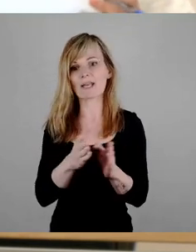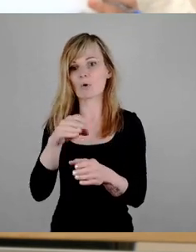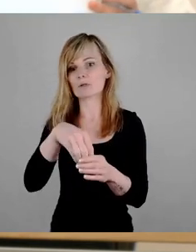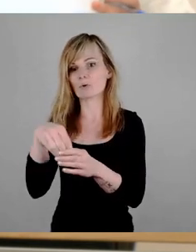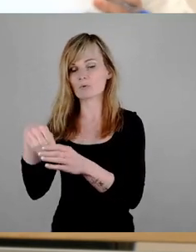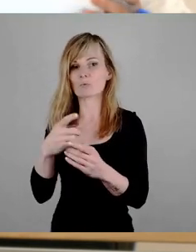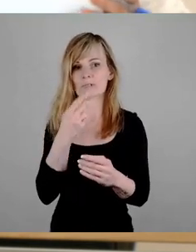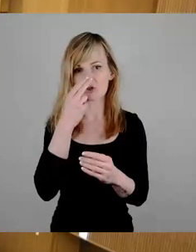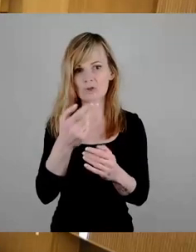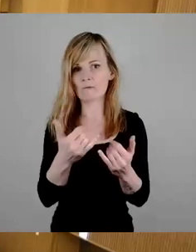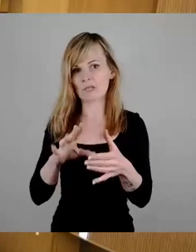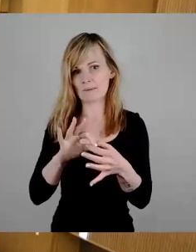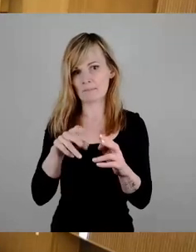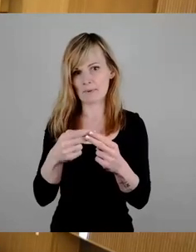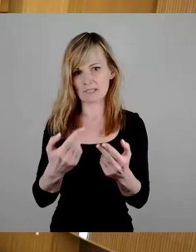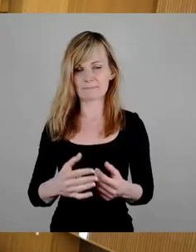verträglich gestalten.